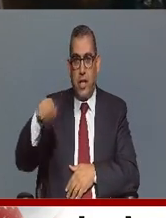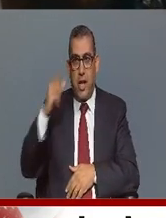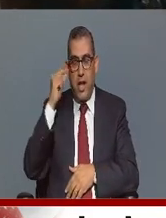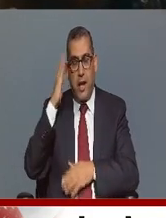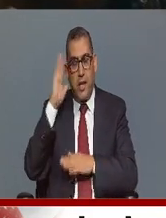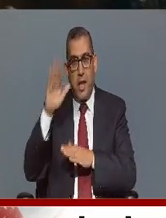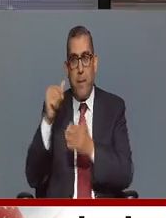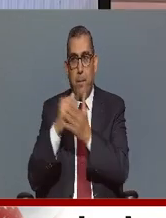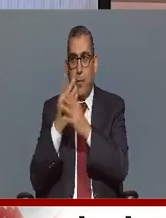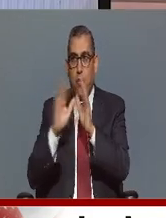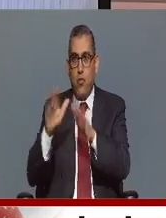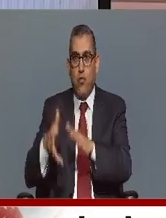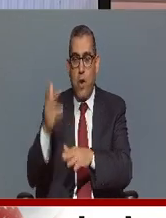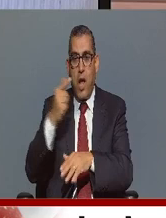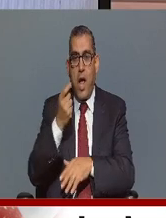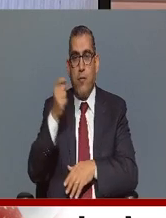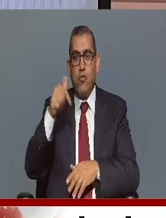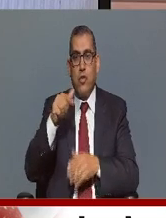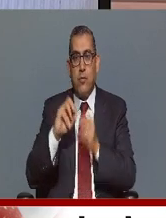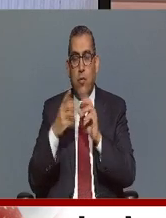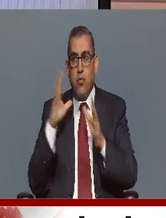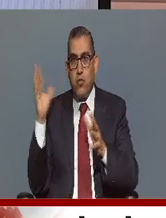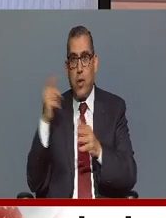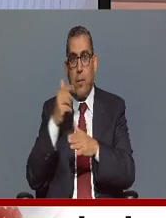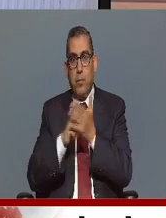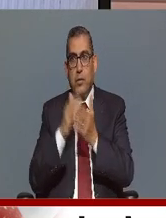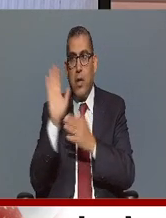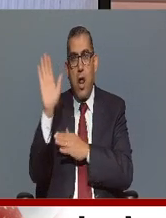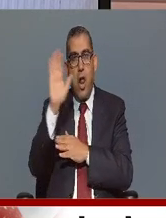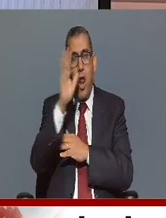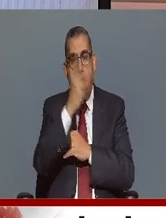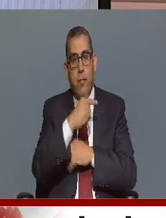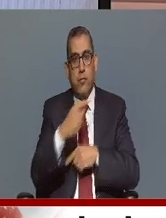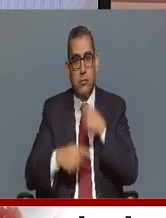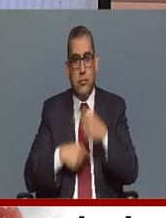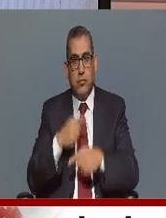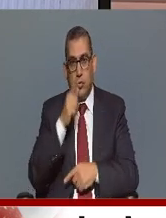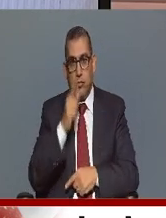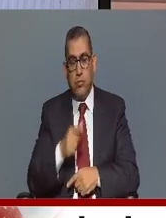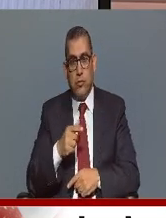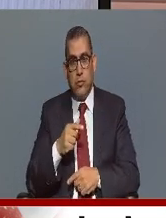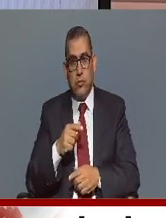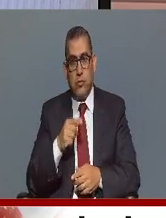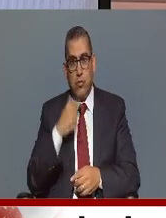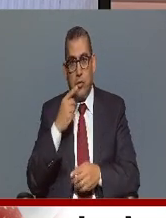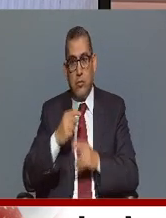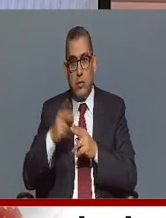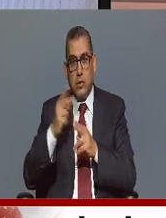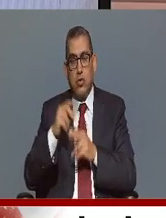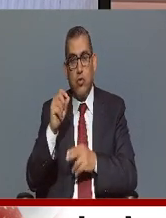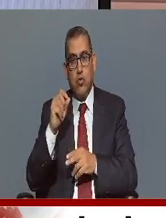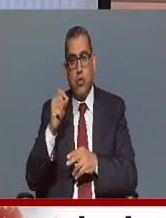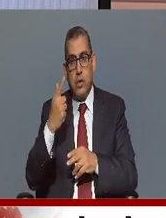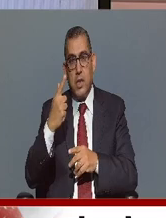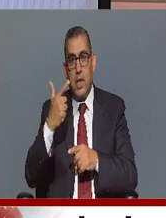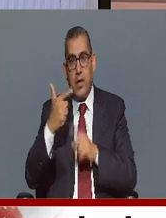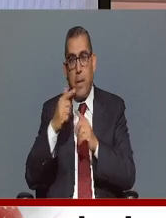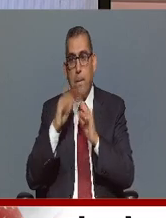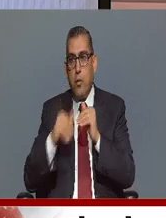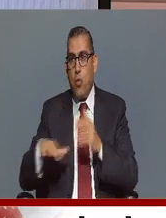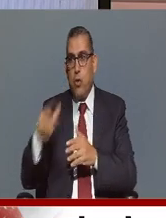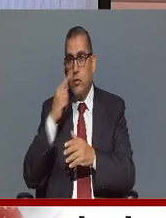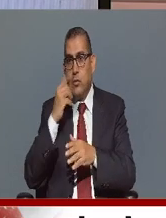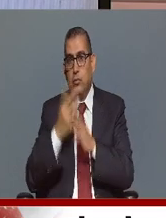965 لوحة على بعض المنازل، ومكملين المرحلة الثانية بتاعة المشروع في مصر كلها.